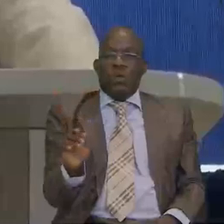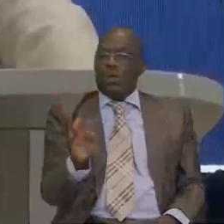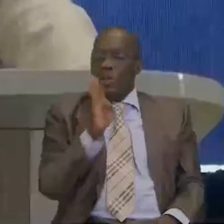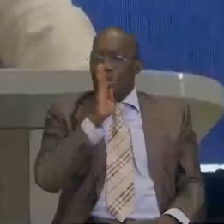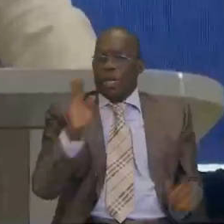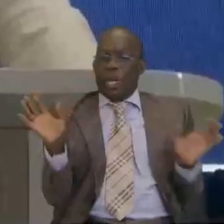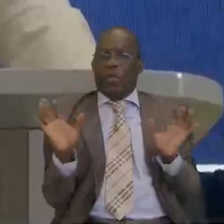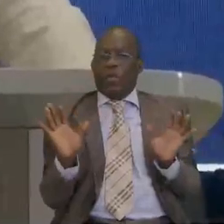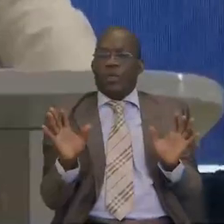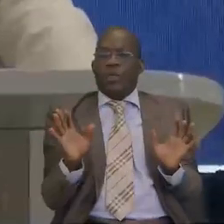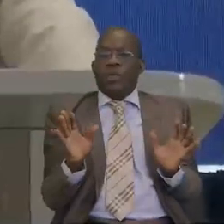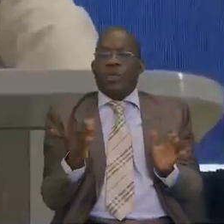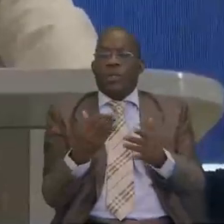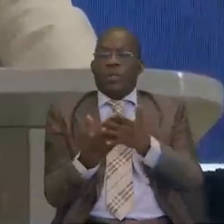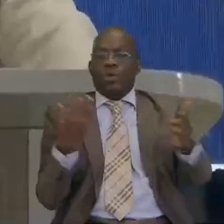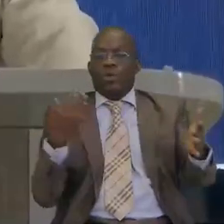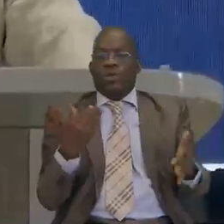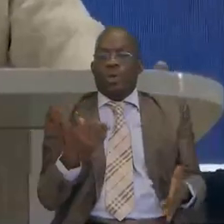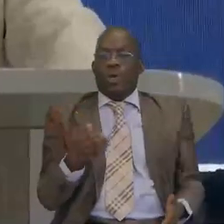Pourquoi vas-tu trembler